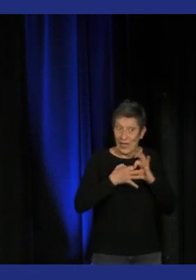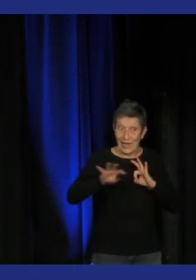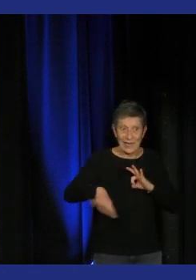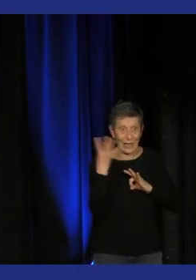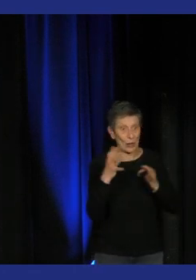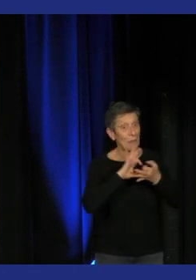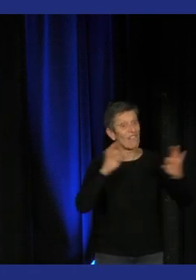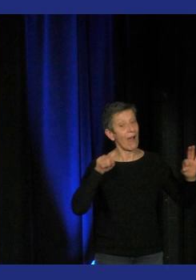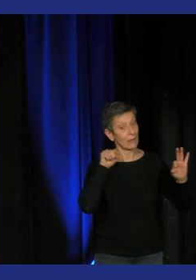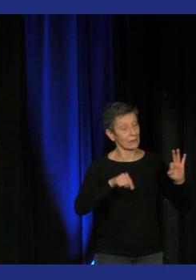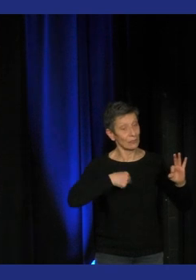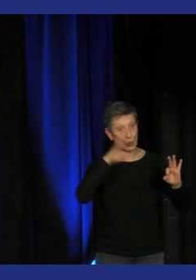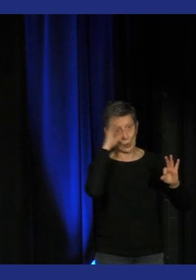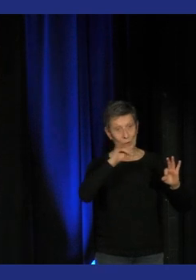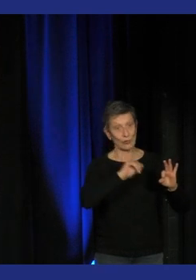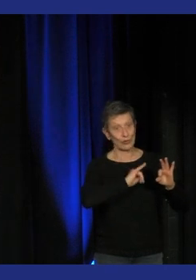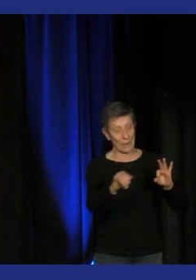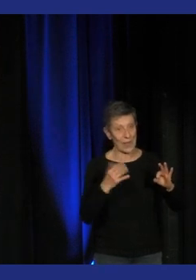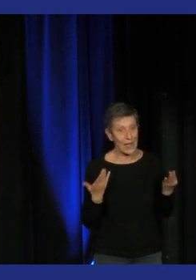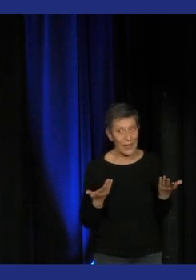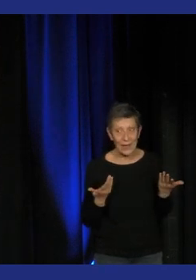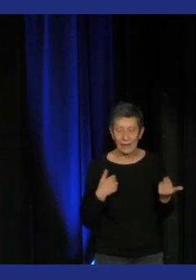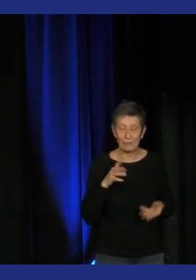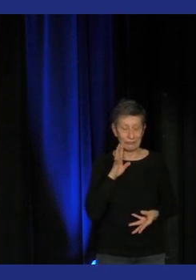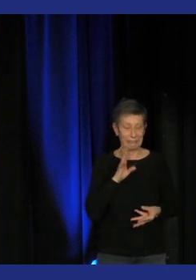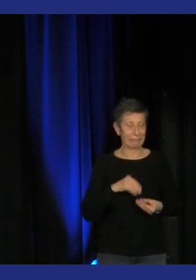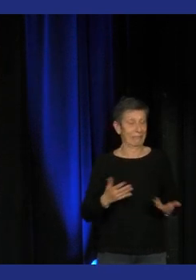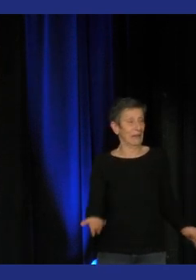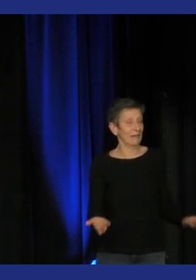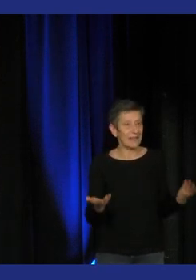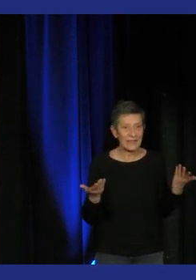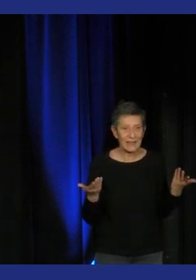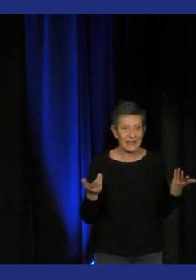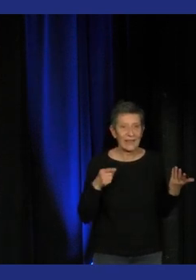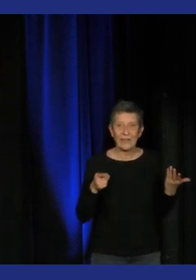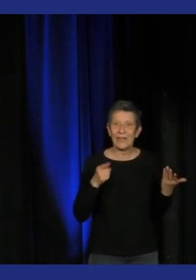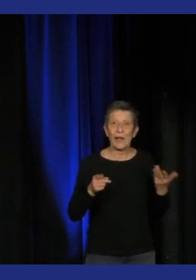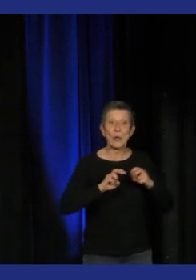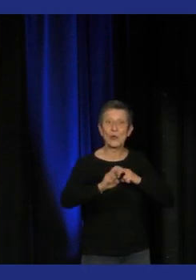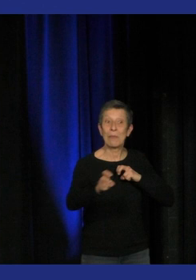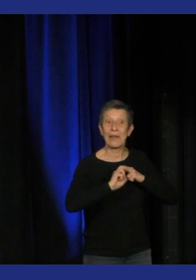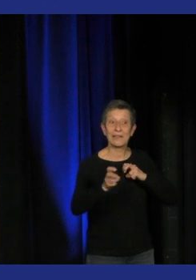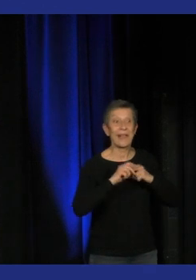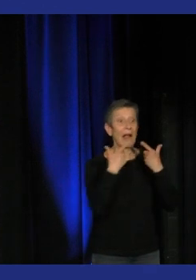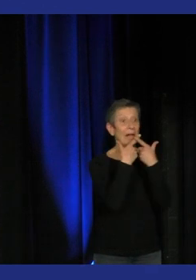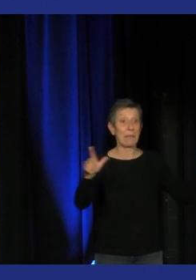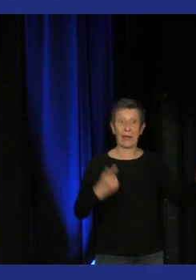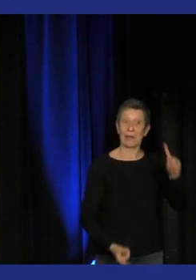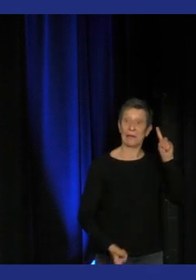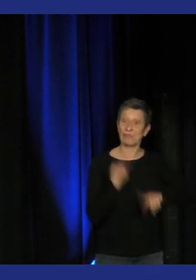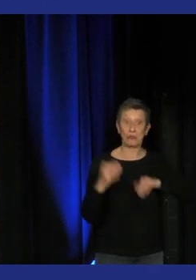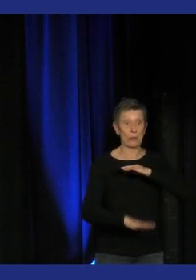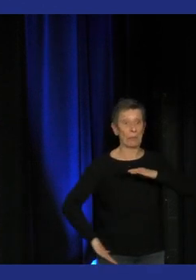phrase que j'oublierai jamais. Je me suis dit vraiment, mais c'était se déplacer est une liberté fondamentale.